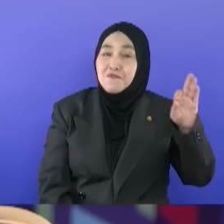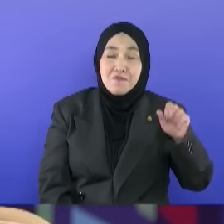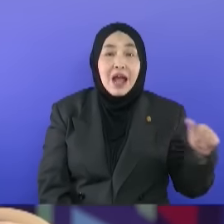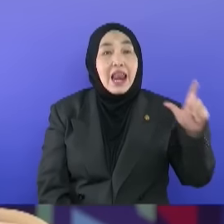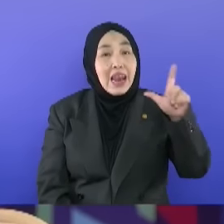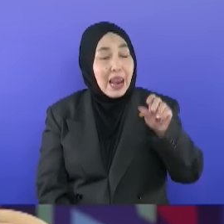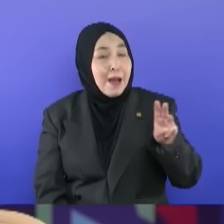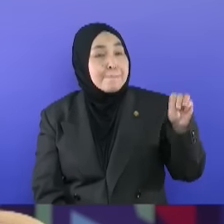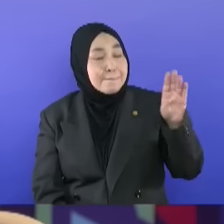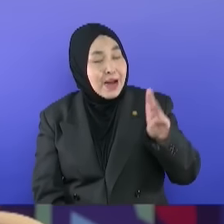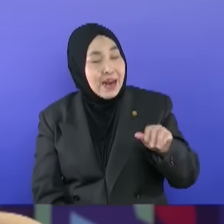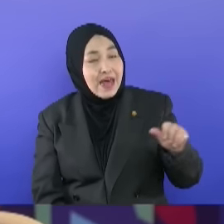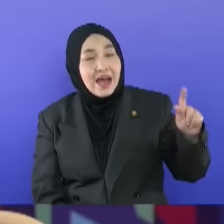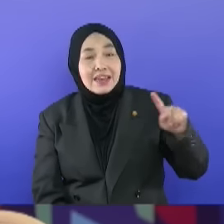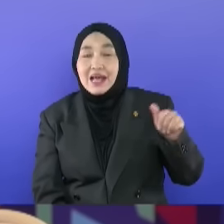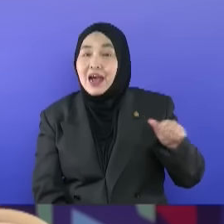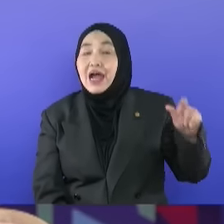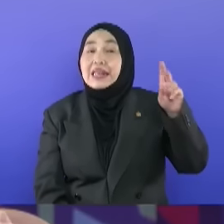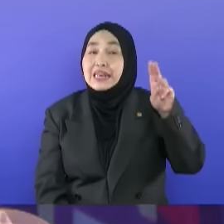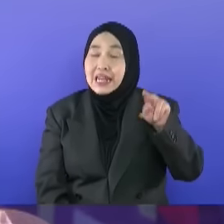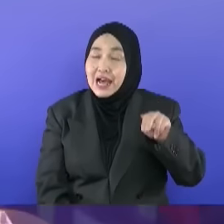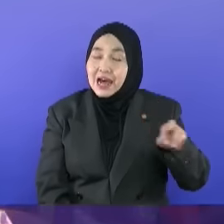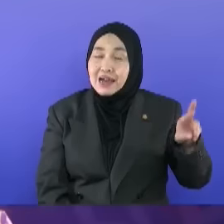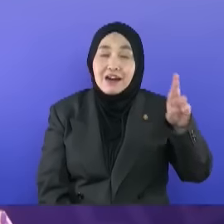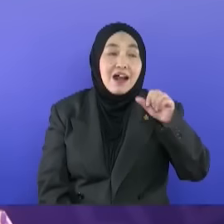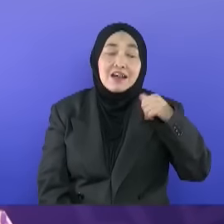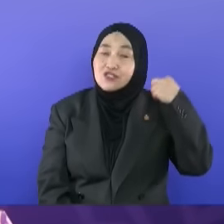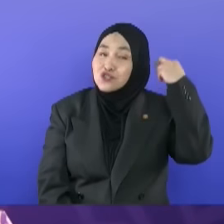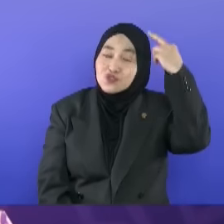lamma zakkarna rasulallah